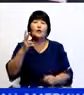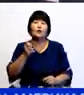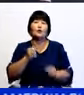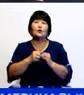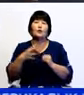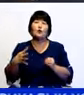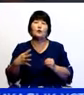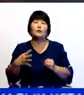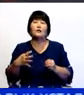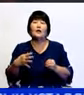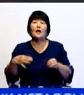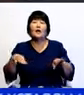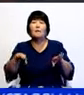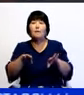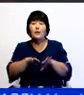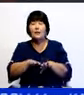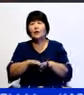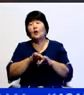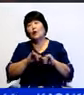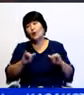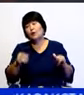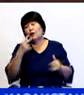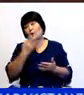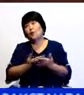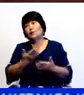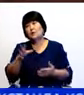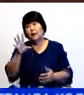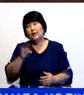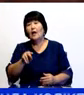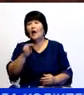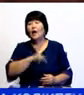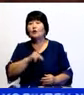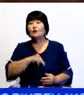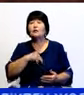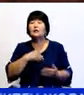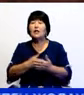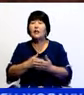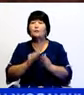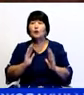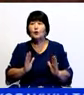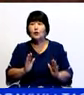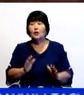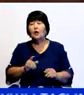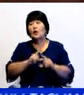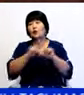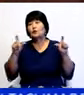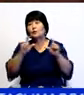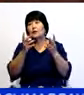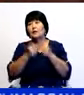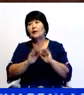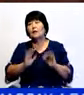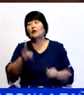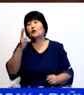215 бірлікке көбейген көрініп тұрғандарда барлық. Ал жұмыс жасап тұрған субъектілердің саны бар